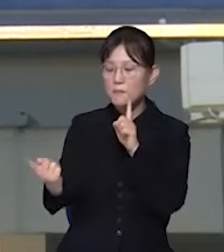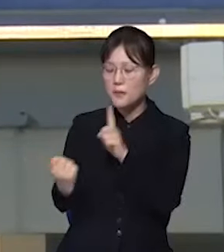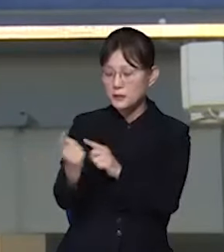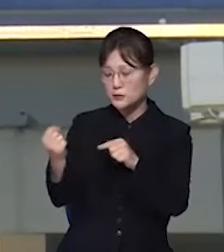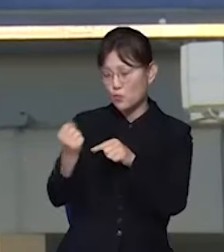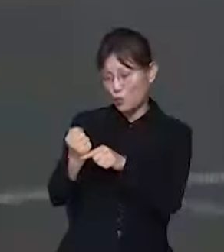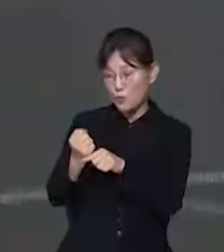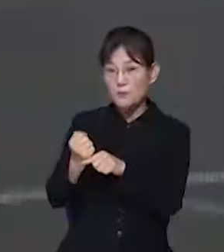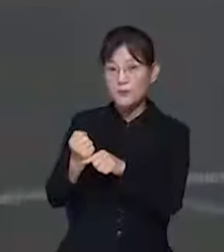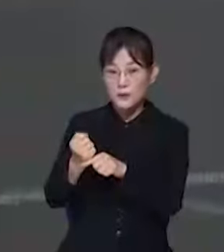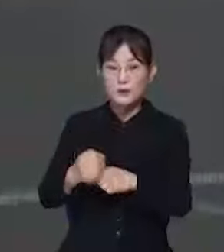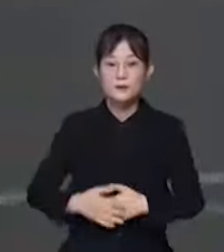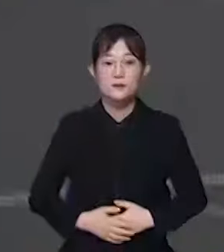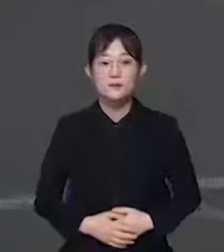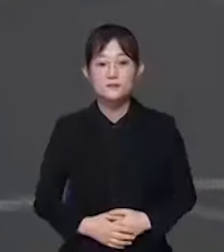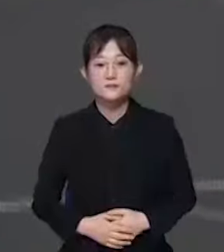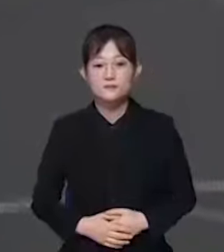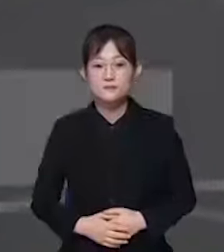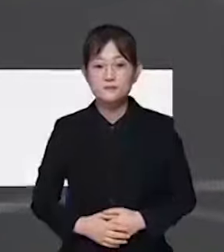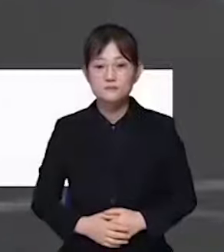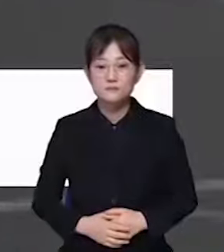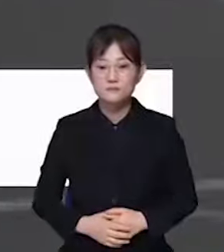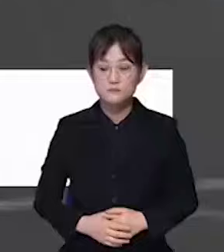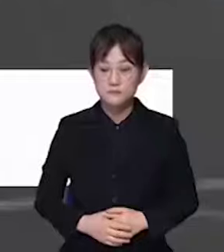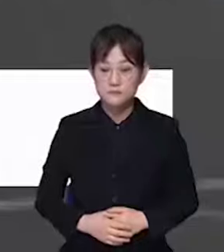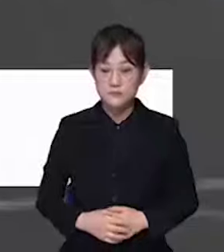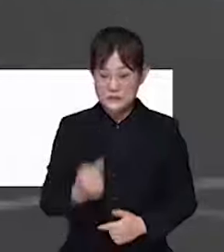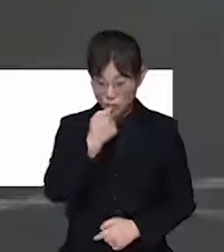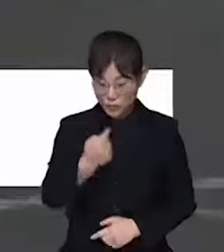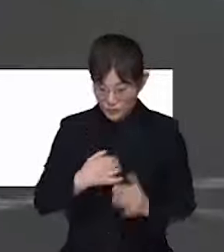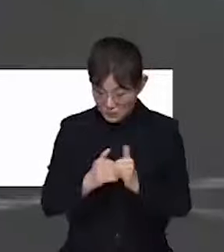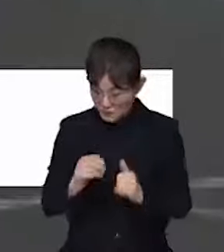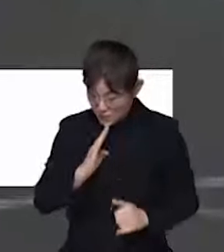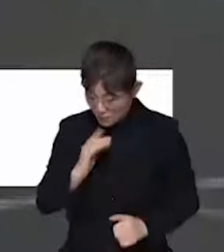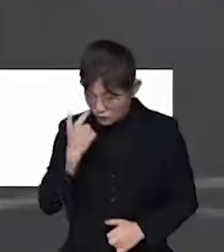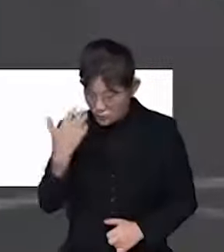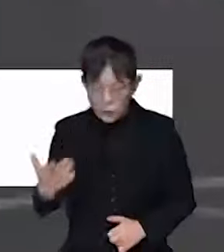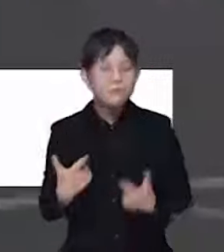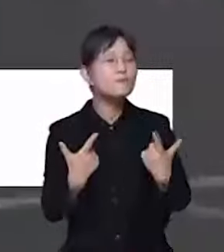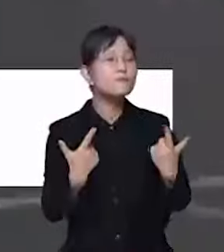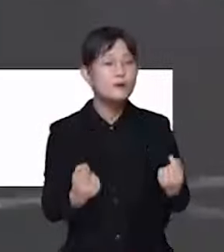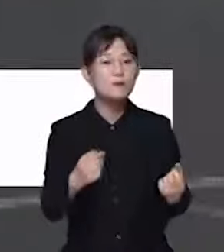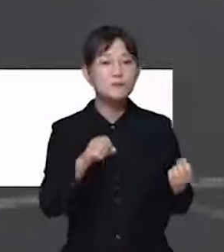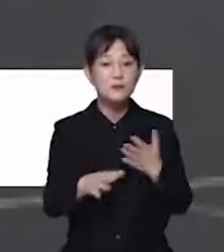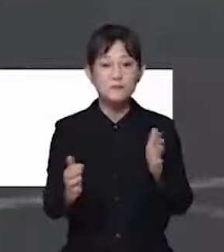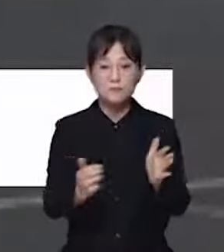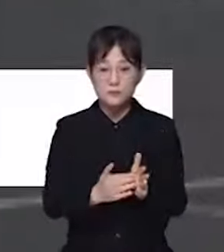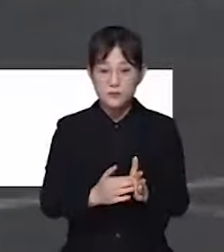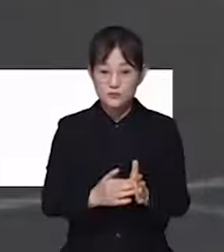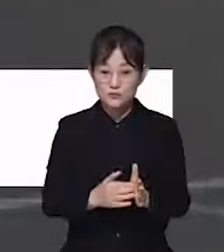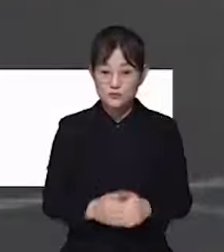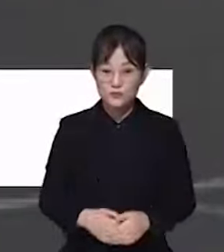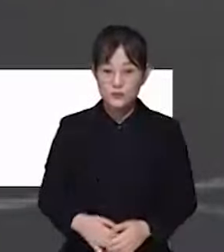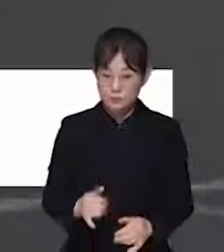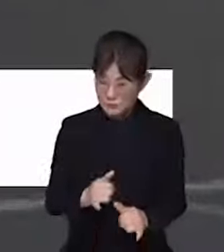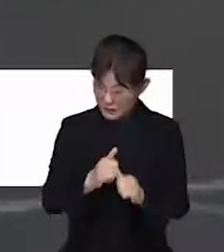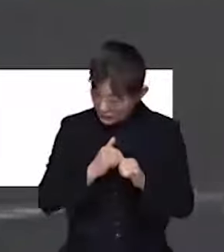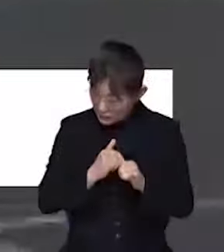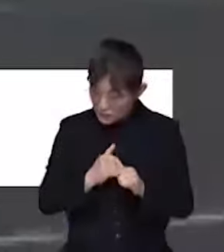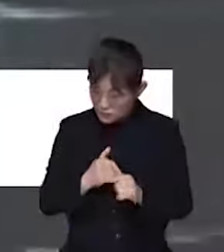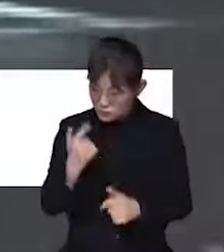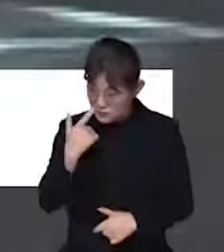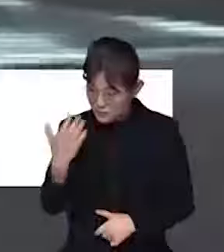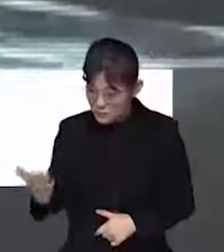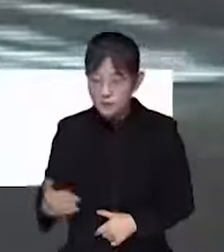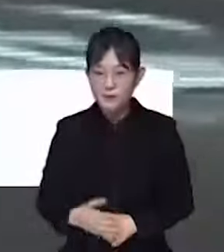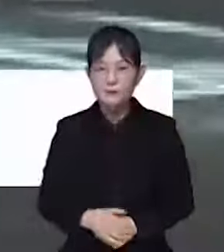시작했습니다. 그 가가지고 신고한 사람 맞느냐 하니까 이제 맞다. 내 신고했느냐 하니까 이제 이런저런 뭐 죽는다고 했냐